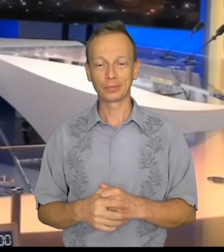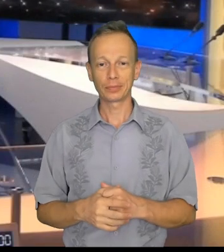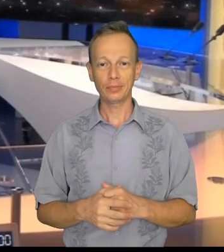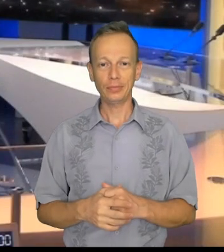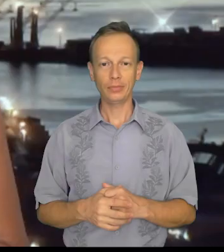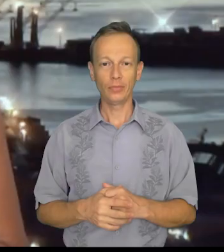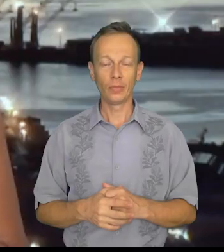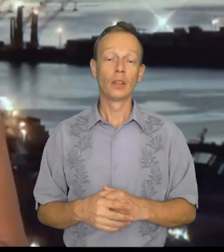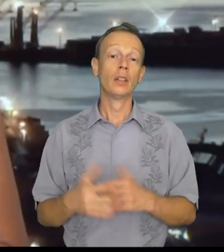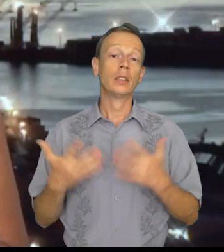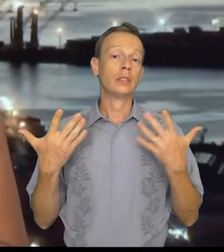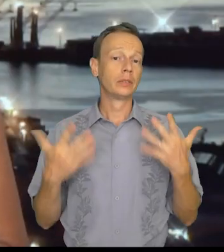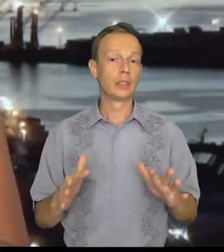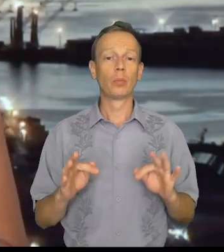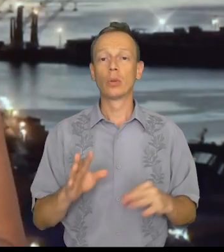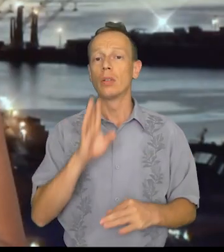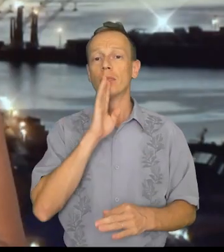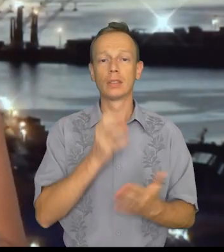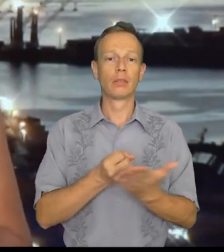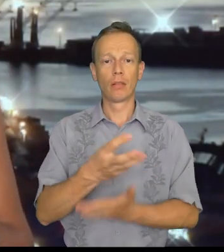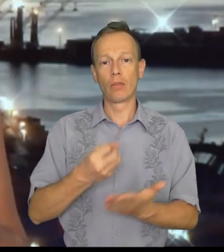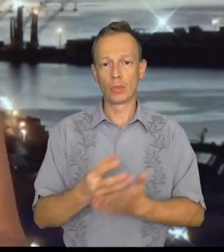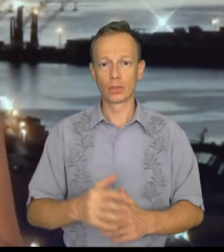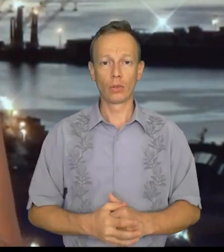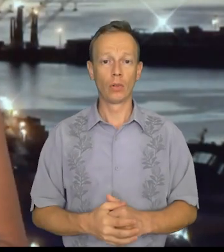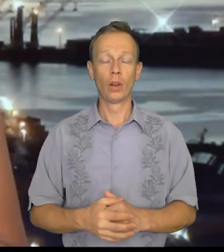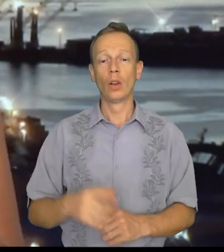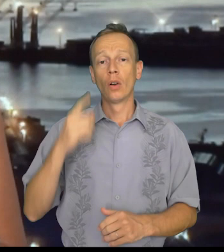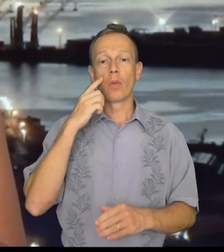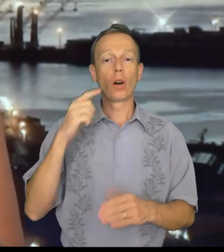Voilà ce que l'on pouvait retenir de cette information de la mi-journée. Toutes